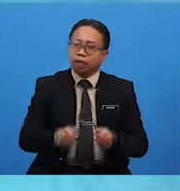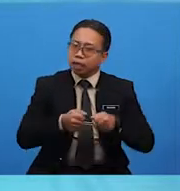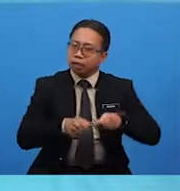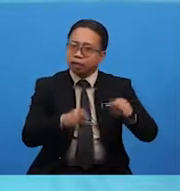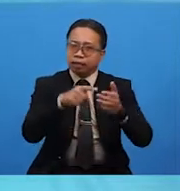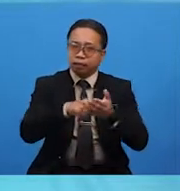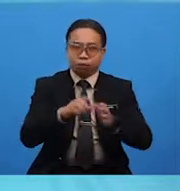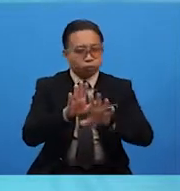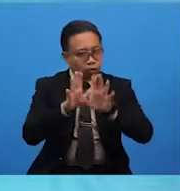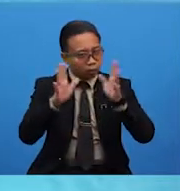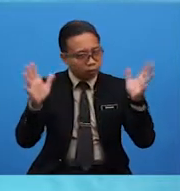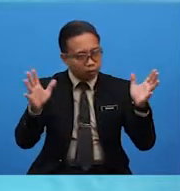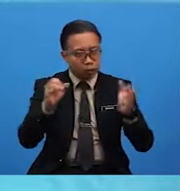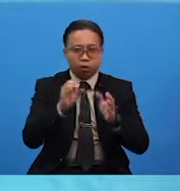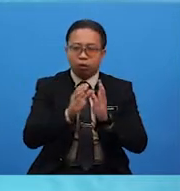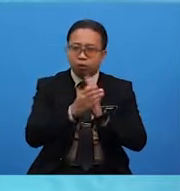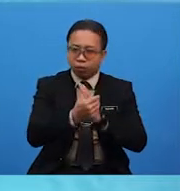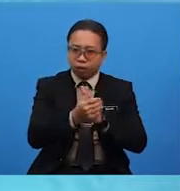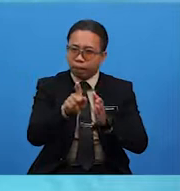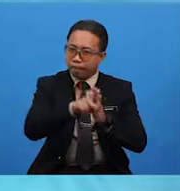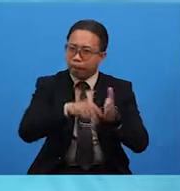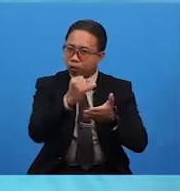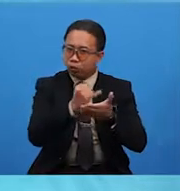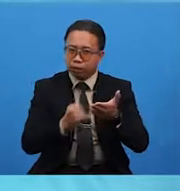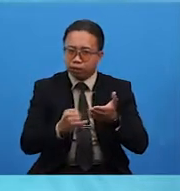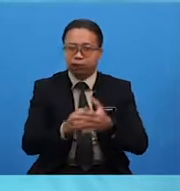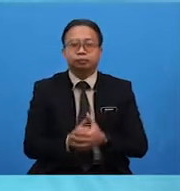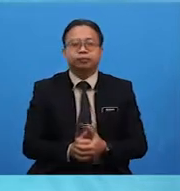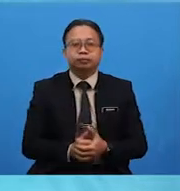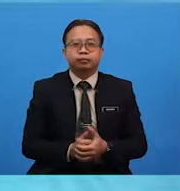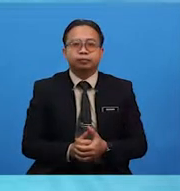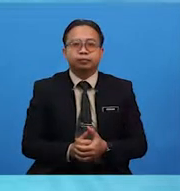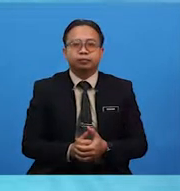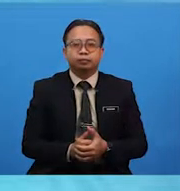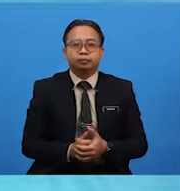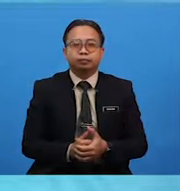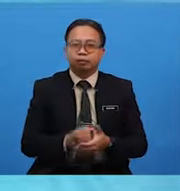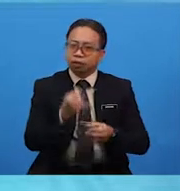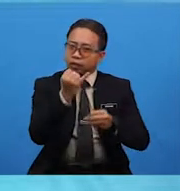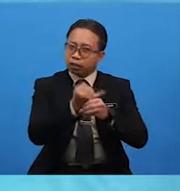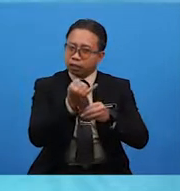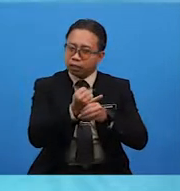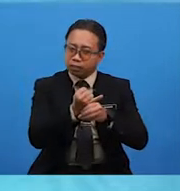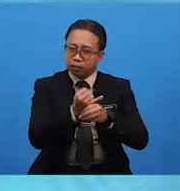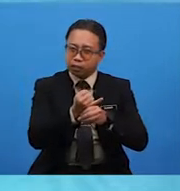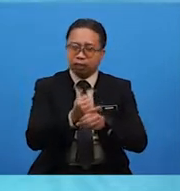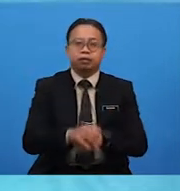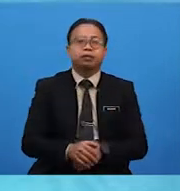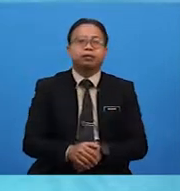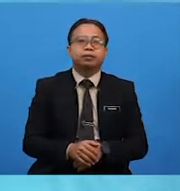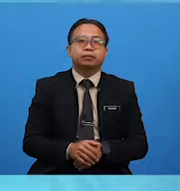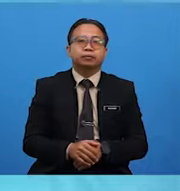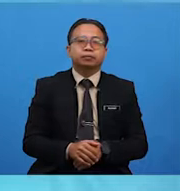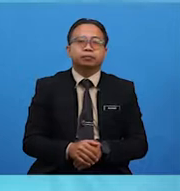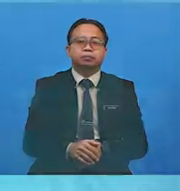game ini terus dikembangkan oleh pelukis Pablo Picasso dengan karya leher